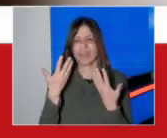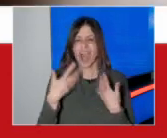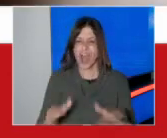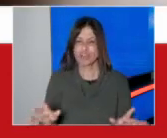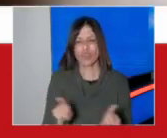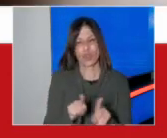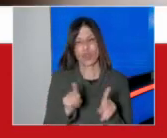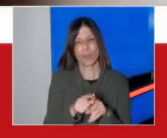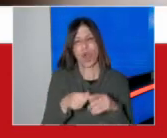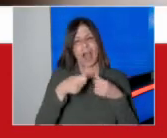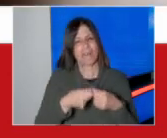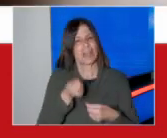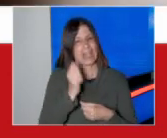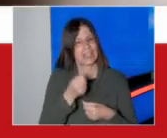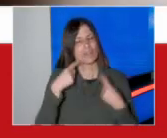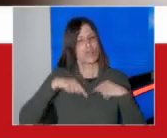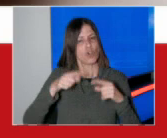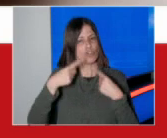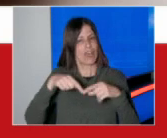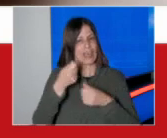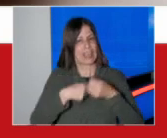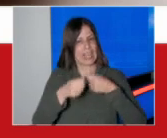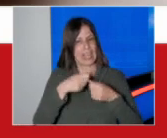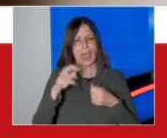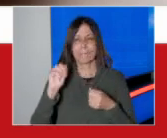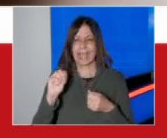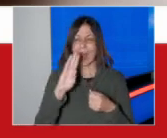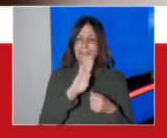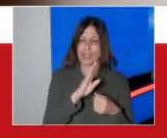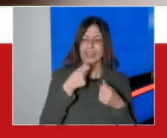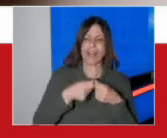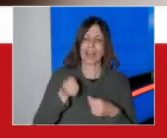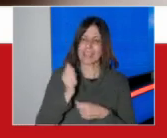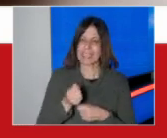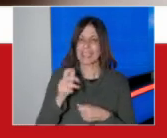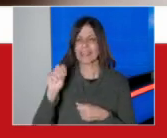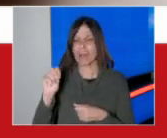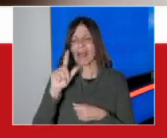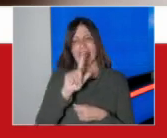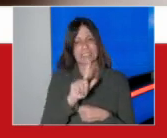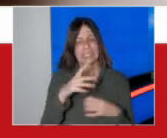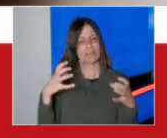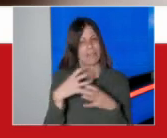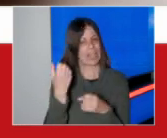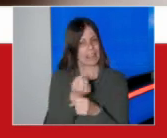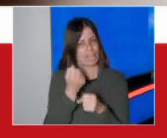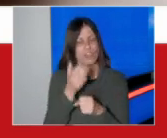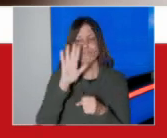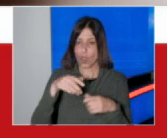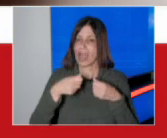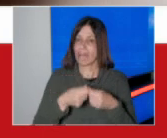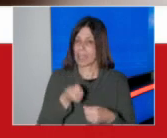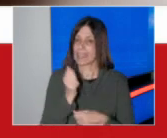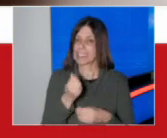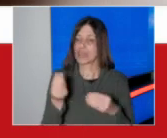חבר הכנסת ויושב ראש ועדת הכלכלה, מיכאל ביטון, חברת הכנסת נעמה לזימי ממפלגת העבודה, ועוד חברי כנסת